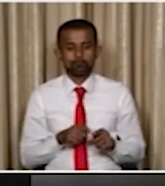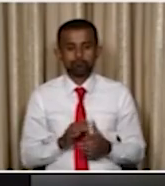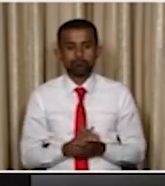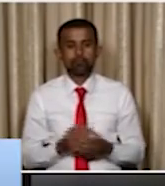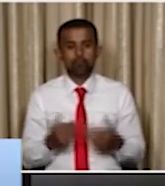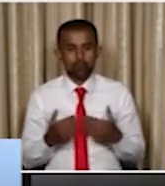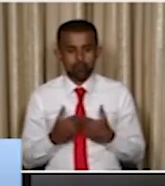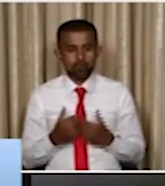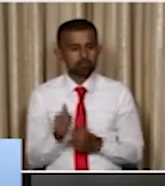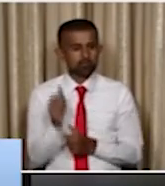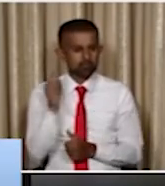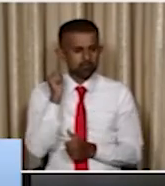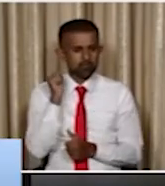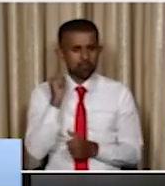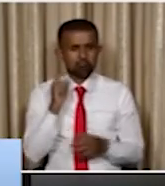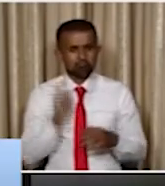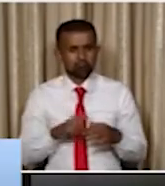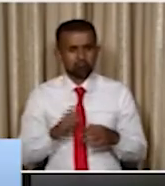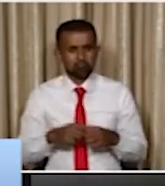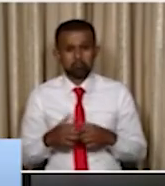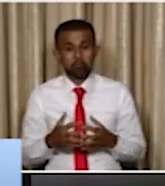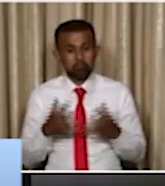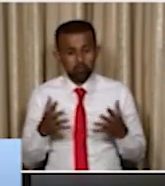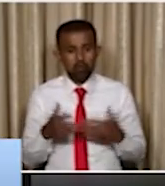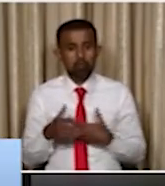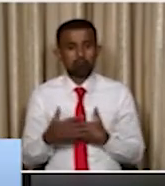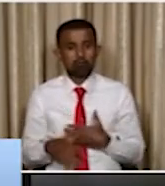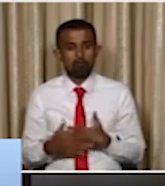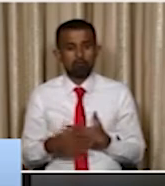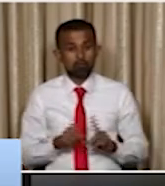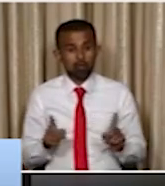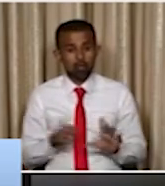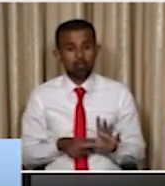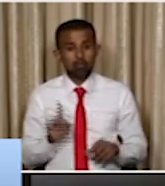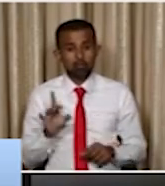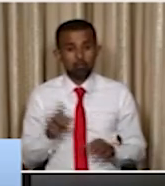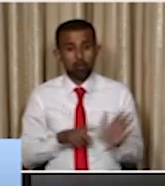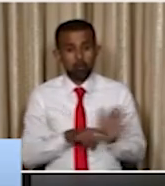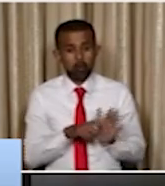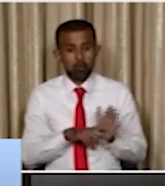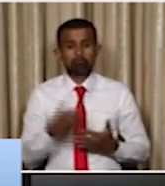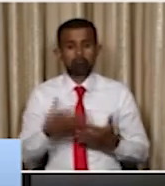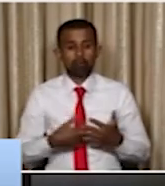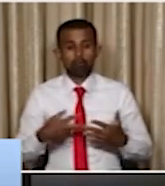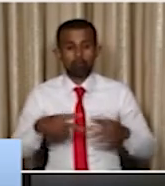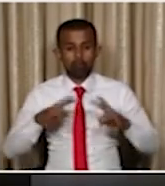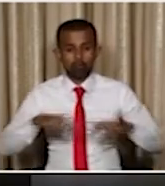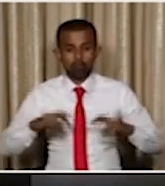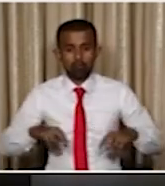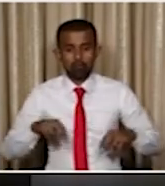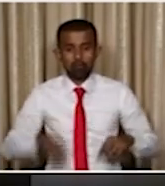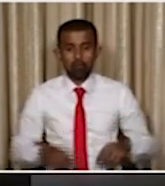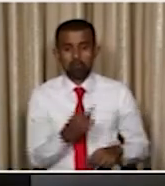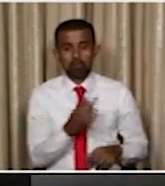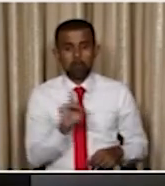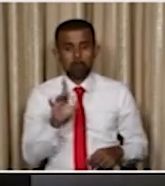අපි ඉතිහාසයේ මම හිතන්නේ ප්‍රශ්න ගැටළු විශාල ප්‍රමාණයක් තිබුණා අවුරුදු 10 15 පැරණි වාර්තා තමයි විමර්ශනය කළේ දැන් අපි 2015